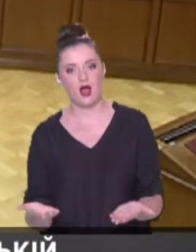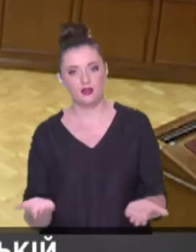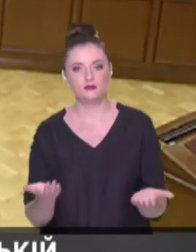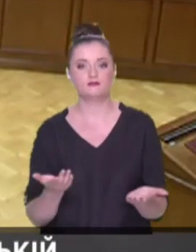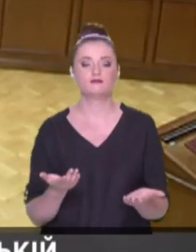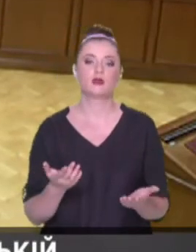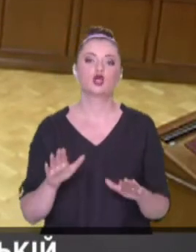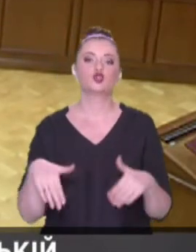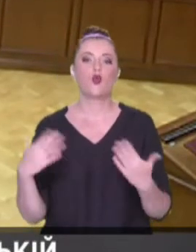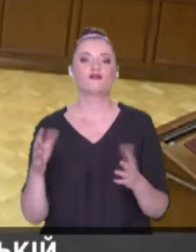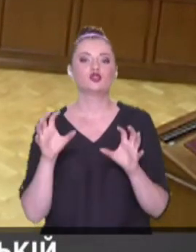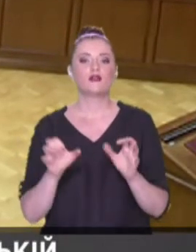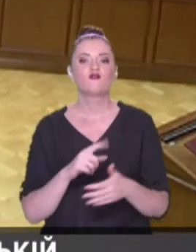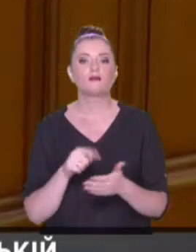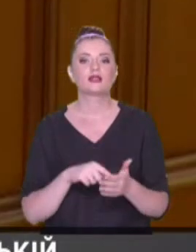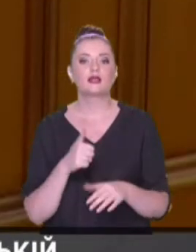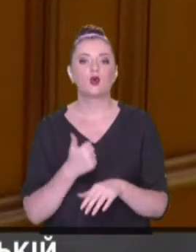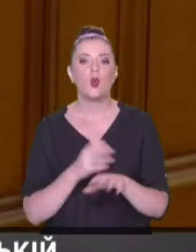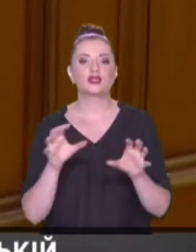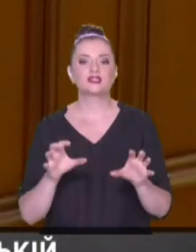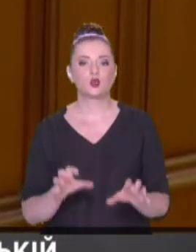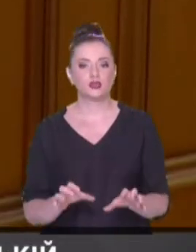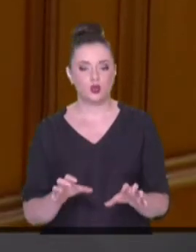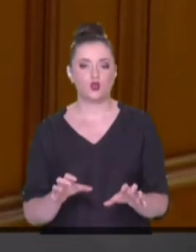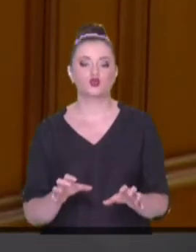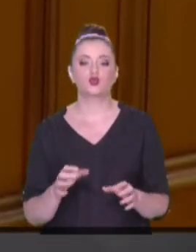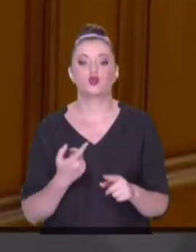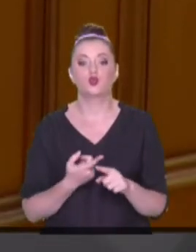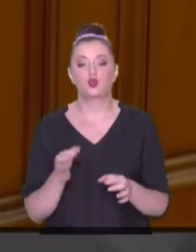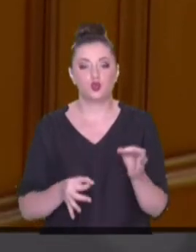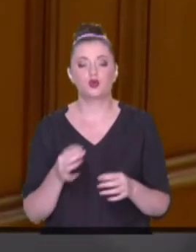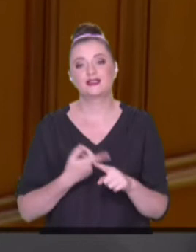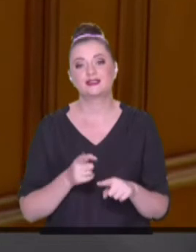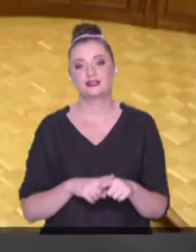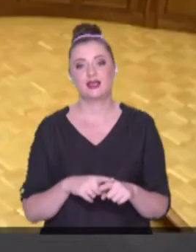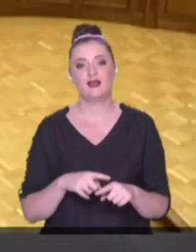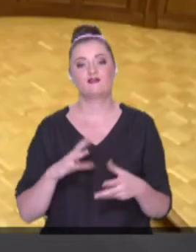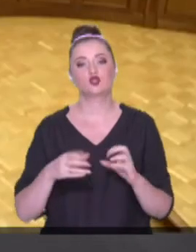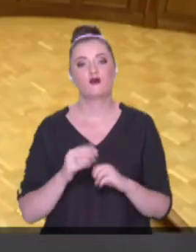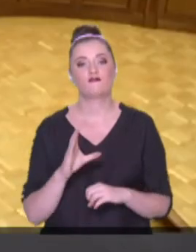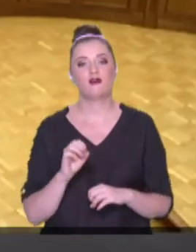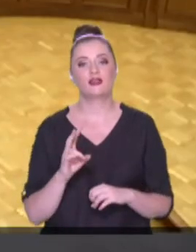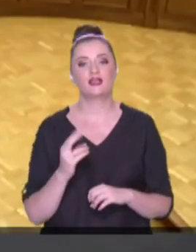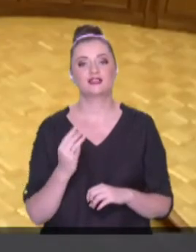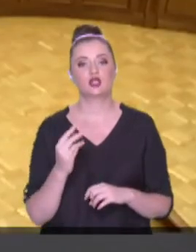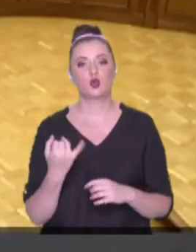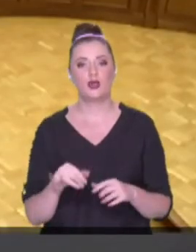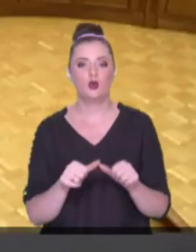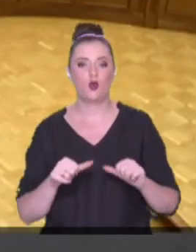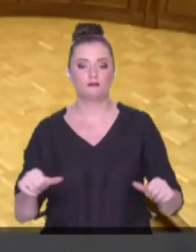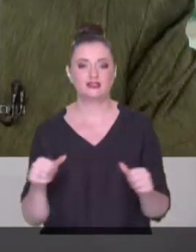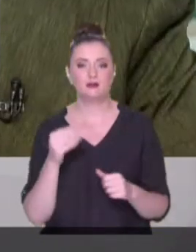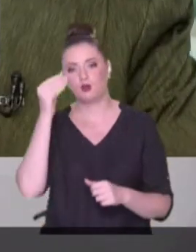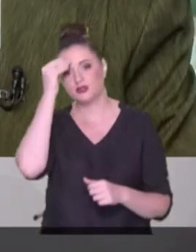Зовнішня легітимізація в питанні Конституційного суду, це в нашому випадку висновки Венеційської комісії, позиції там різних міжнародних